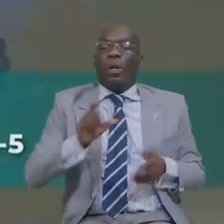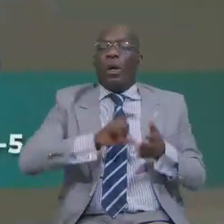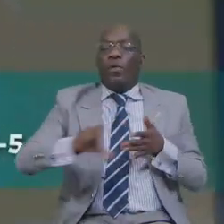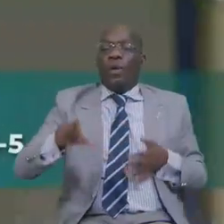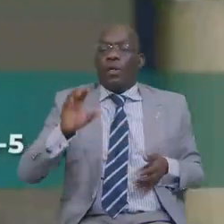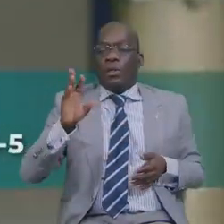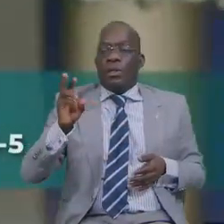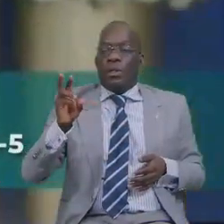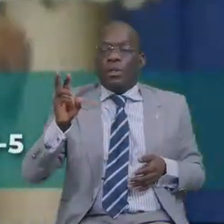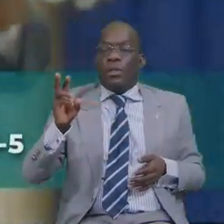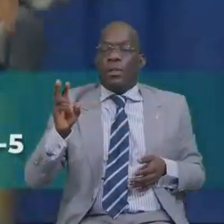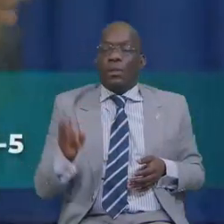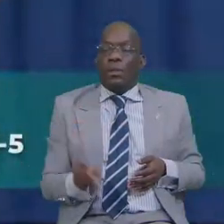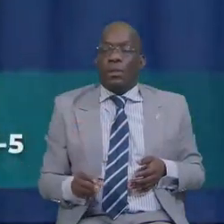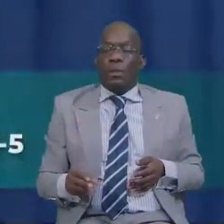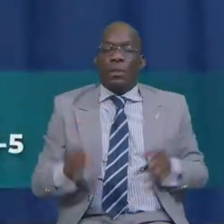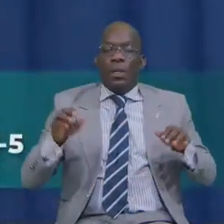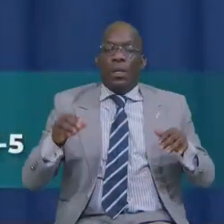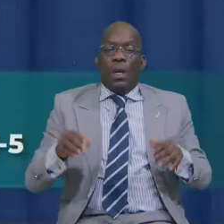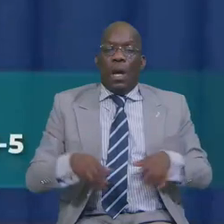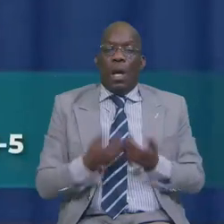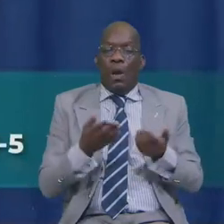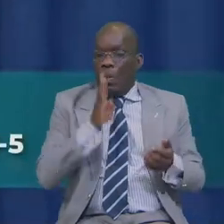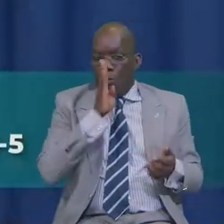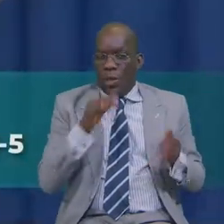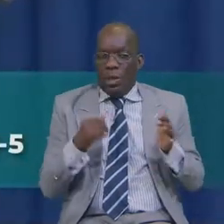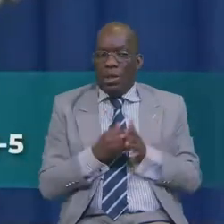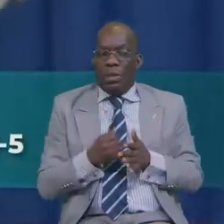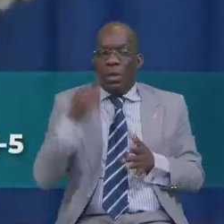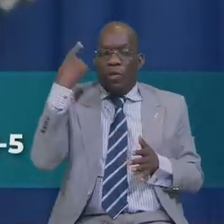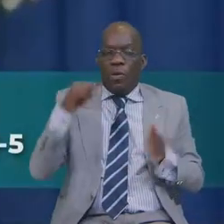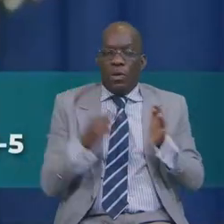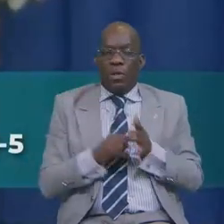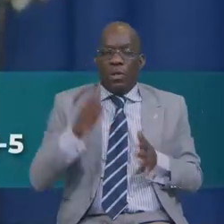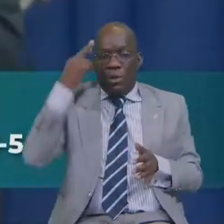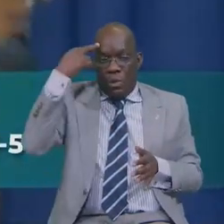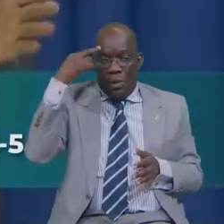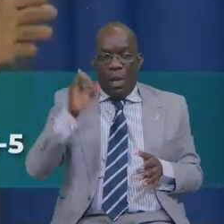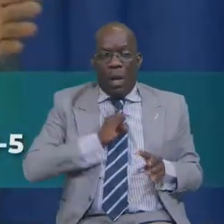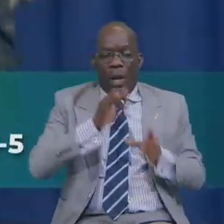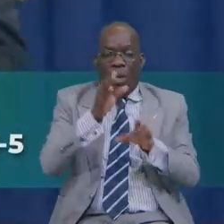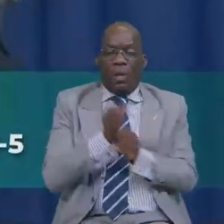Verset 16. Il dit, mais j'ai obtenu miséricorde.